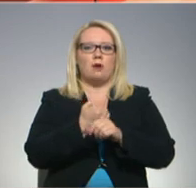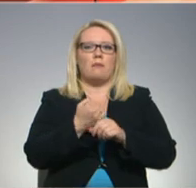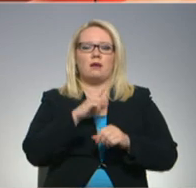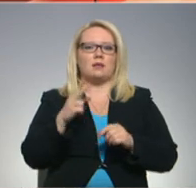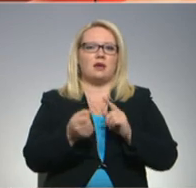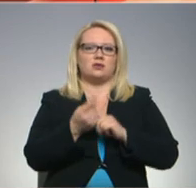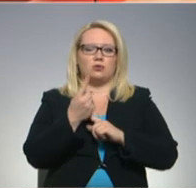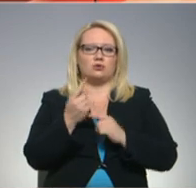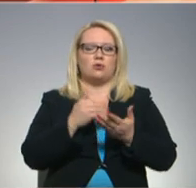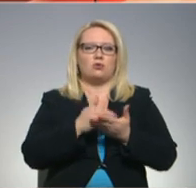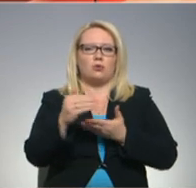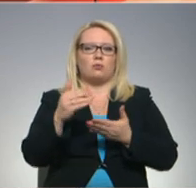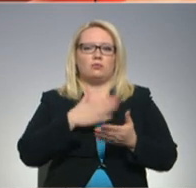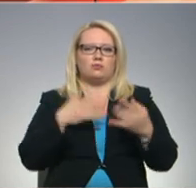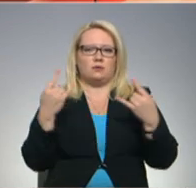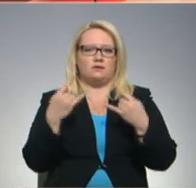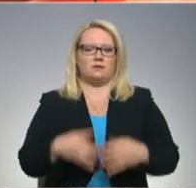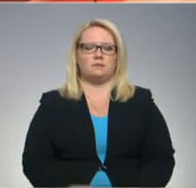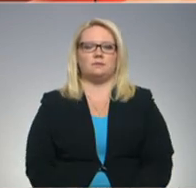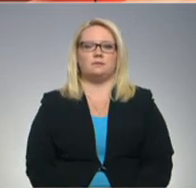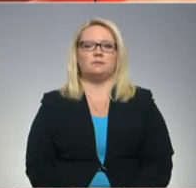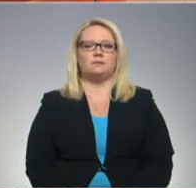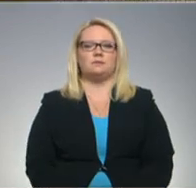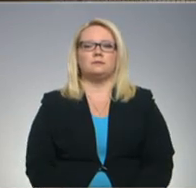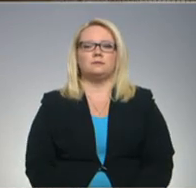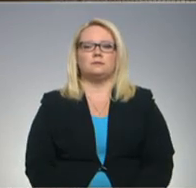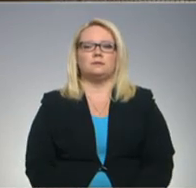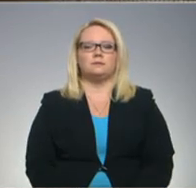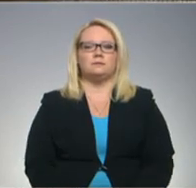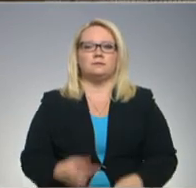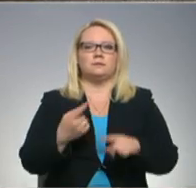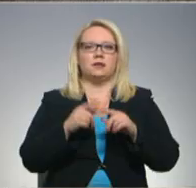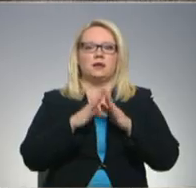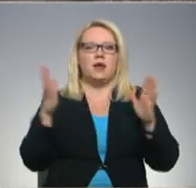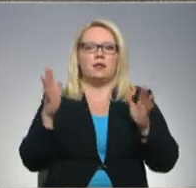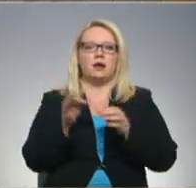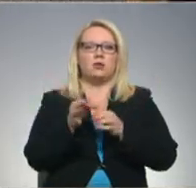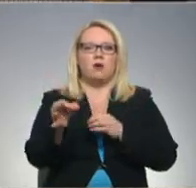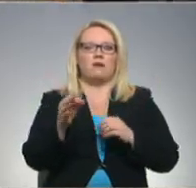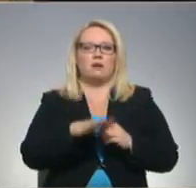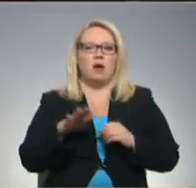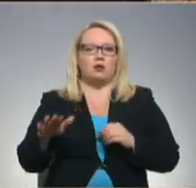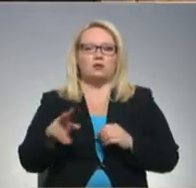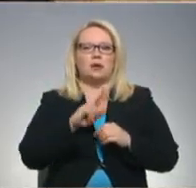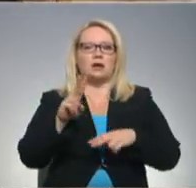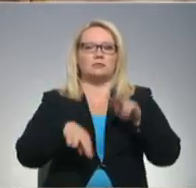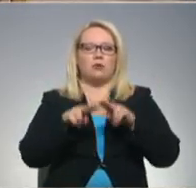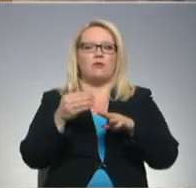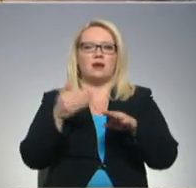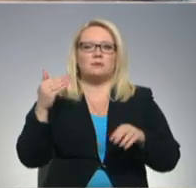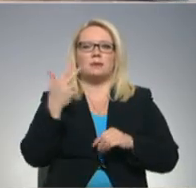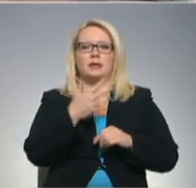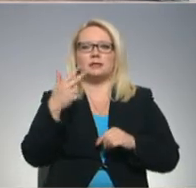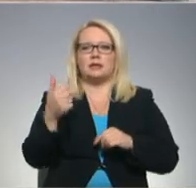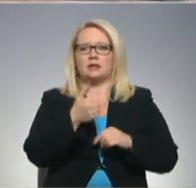tomēr neizdosies un par to vairāk TV Spektrs. Lielākajā Ādažu novada bērndārzā, kas celts pirms